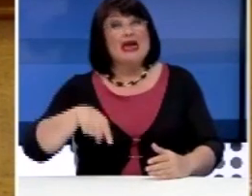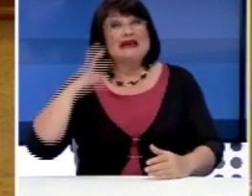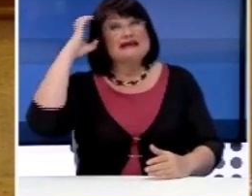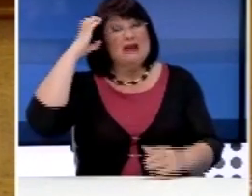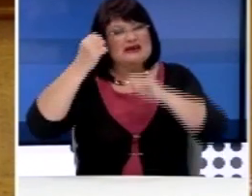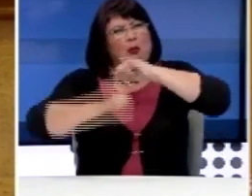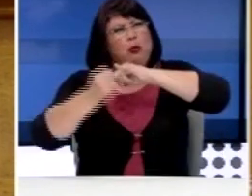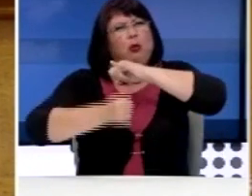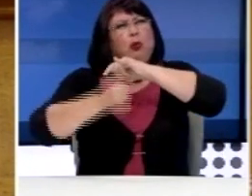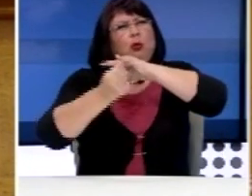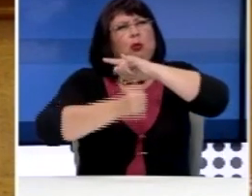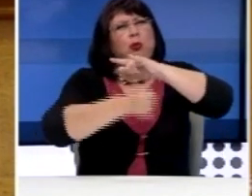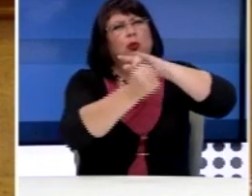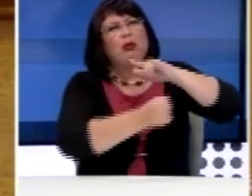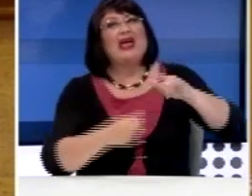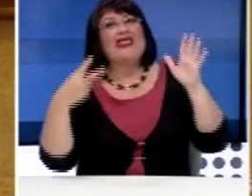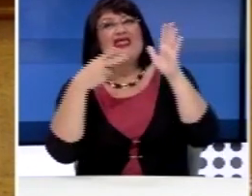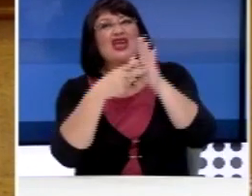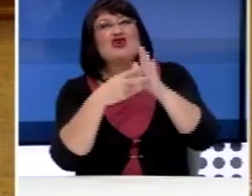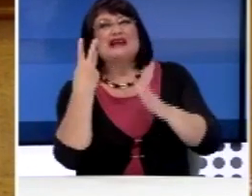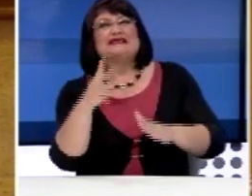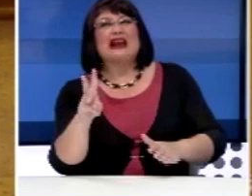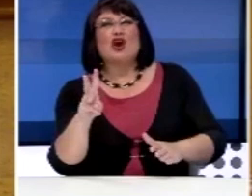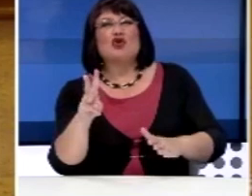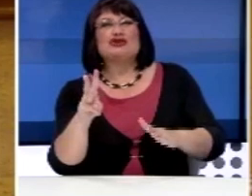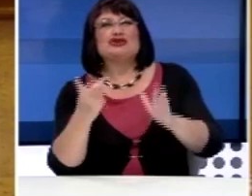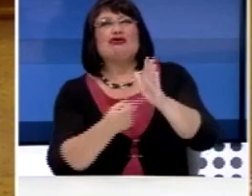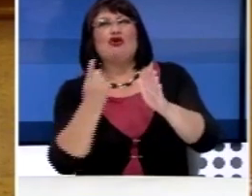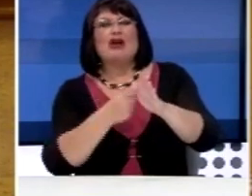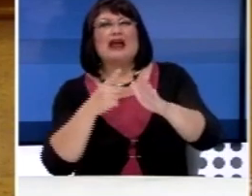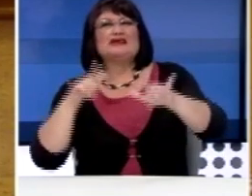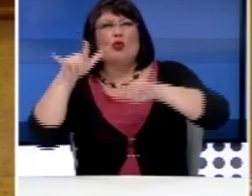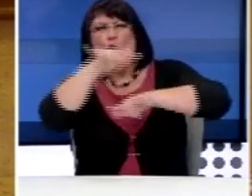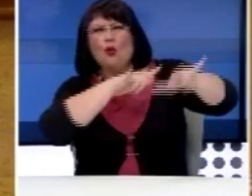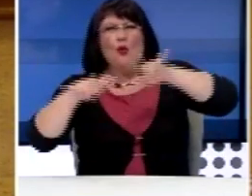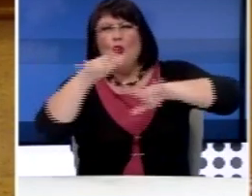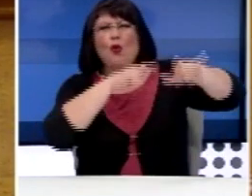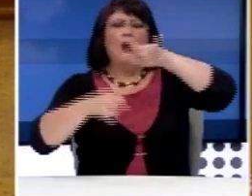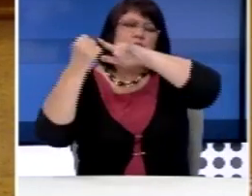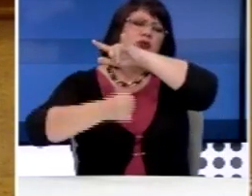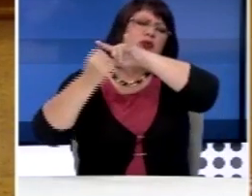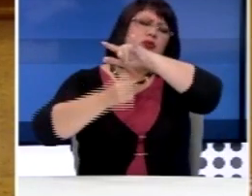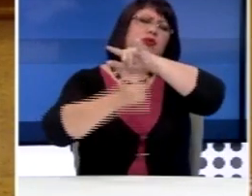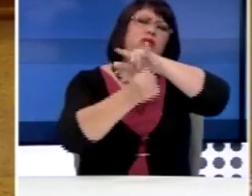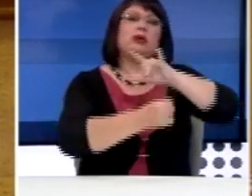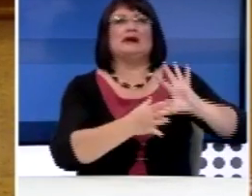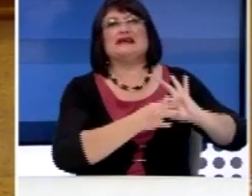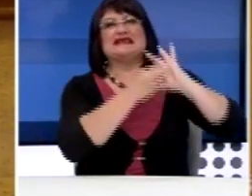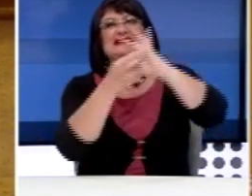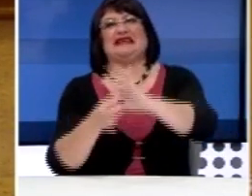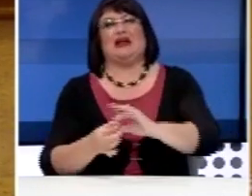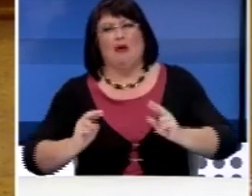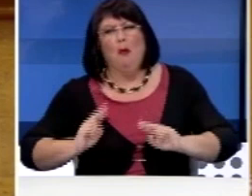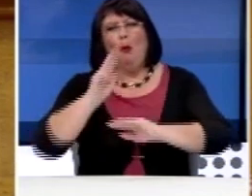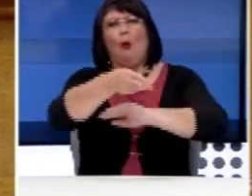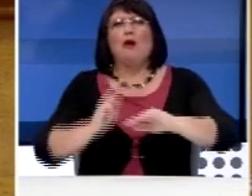ανελαίητων βομβαρδισμών, 2.300 αεροπορικές επιδρομές μέσα στην καρδιά της Ευρώπης. Εκτόξευσαν συνολικά